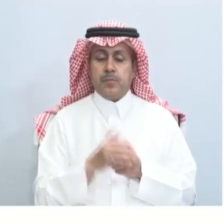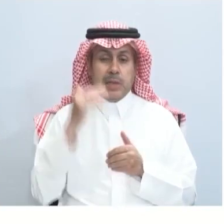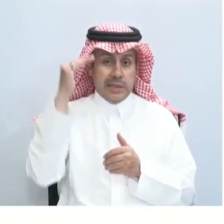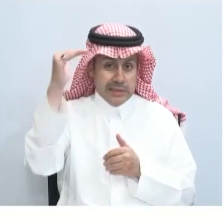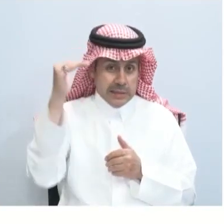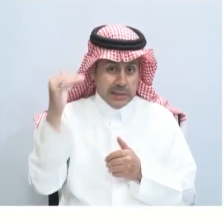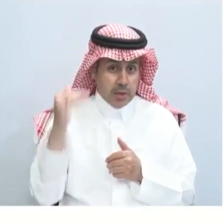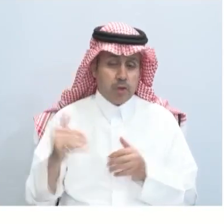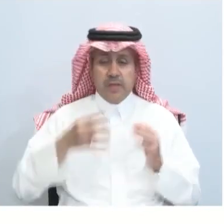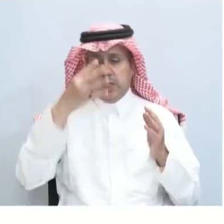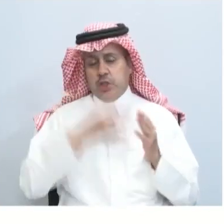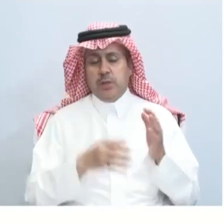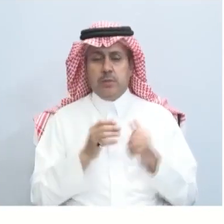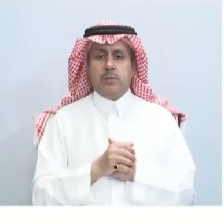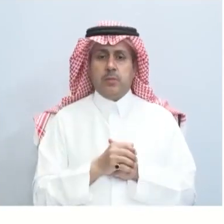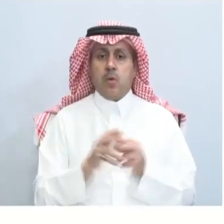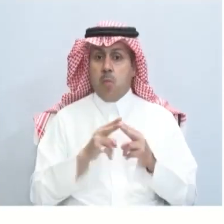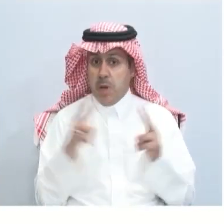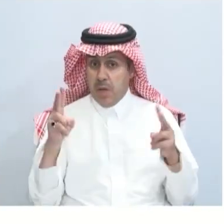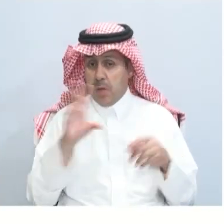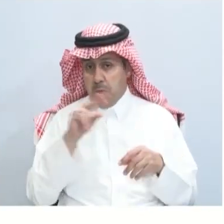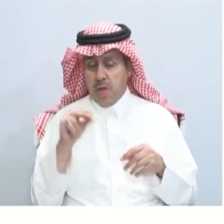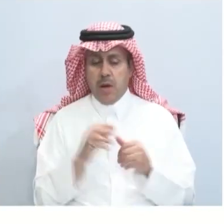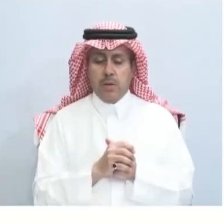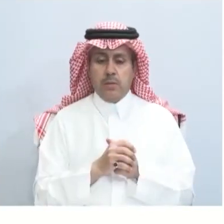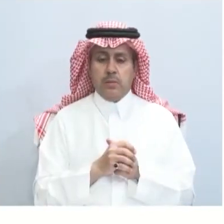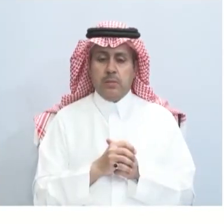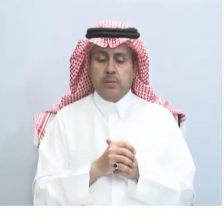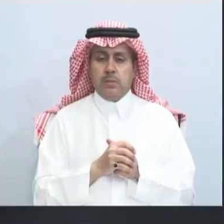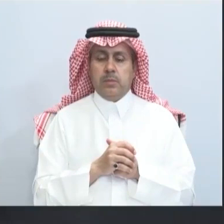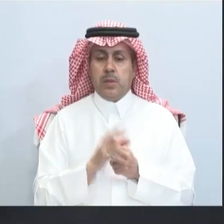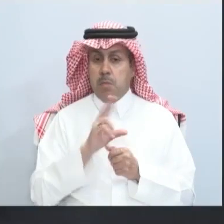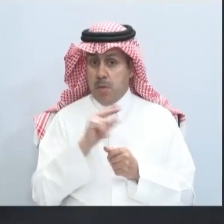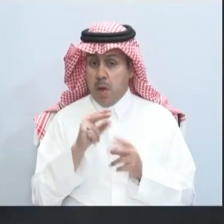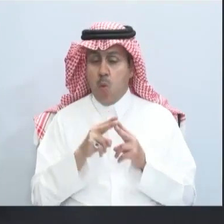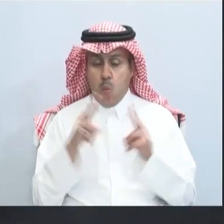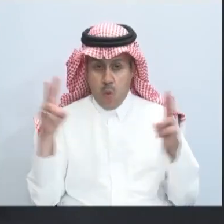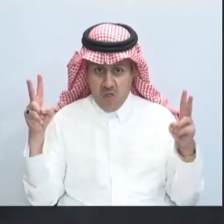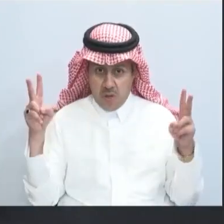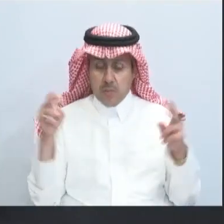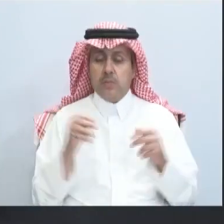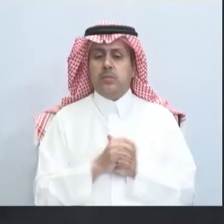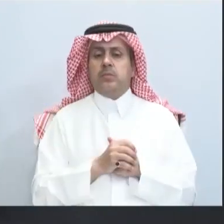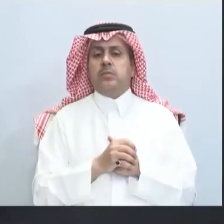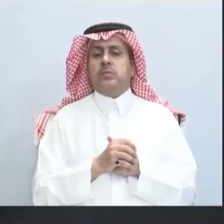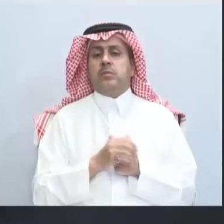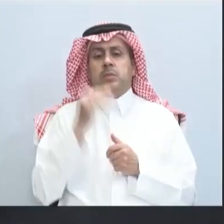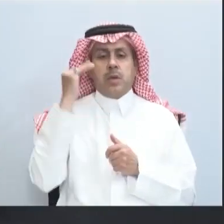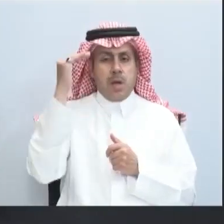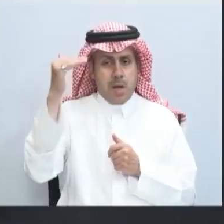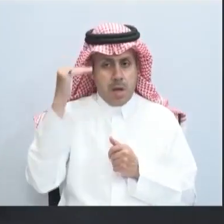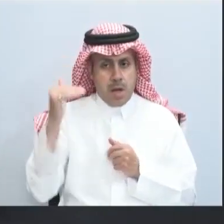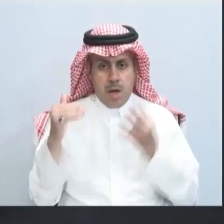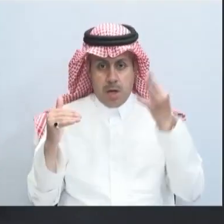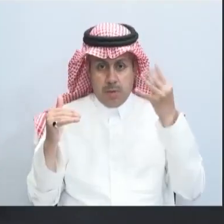التدرج في التشريع وذكرنا لذلك مثال مثال ماذا مثال واضح قلنا مر على اربعه مراحل